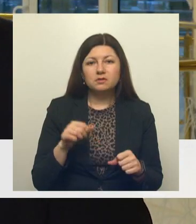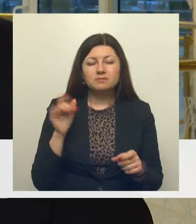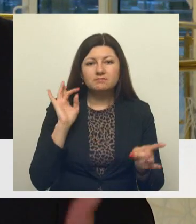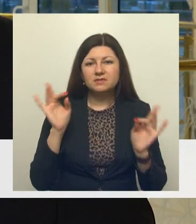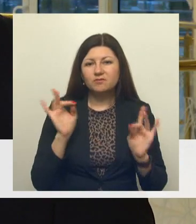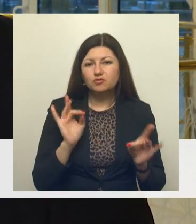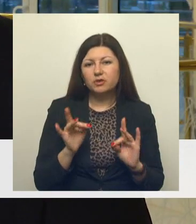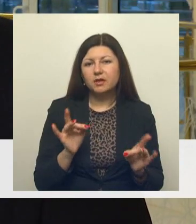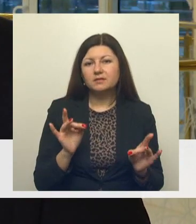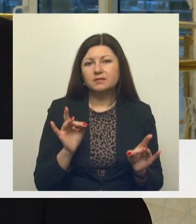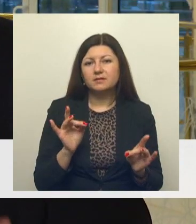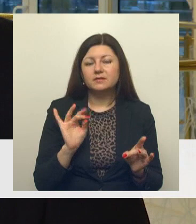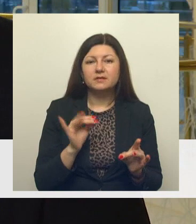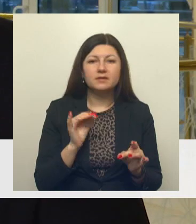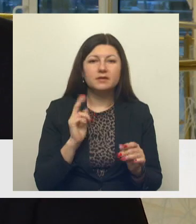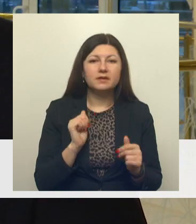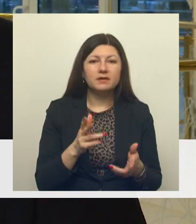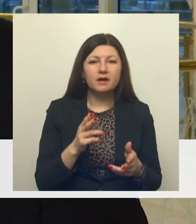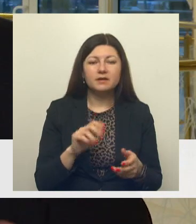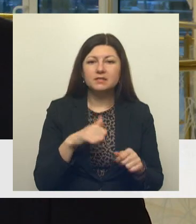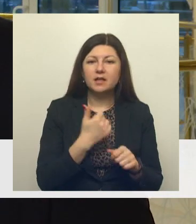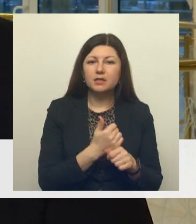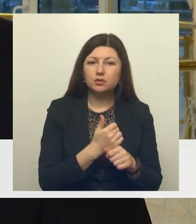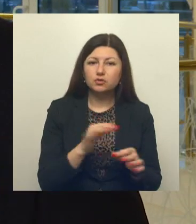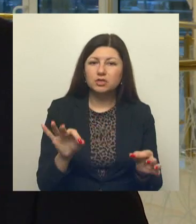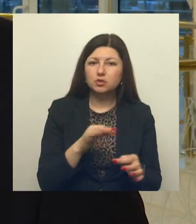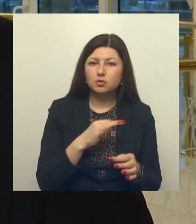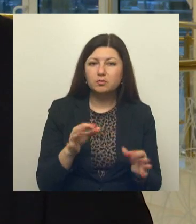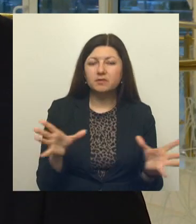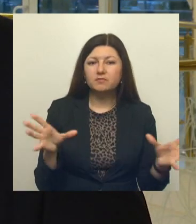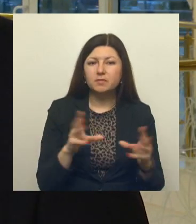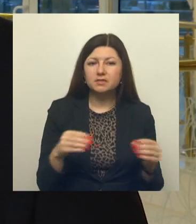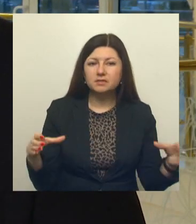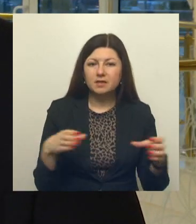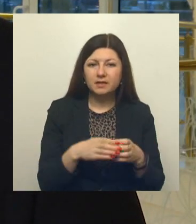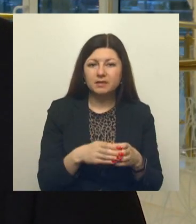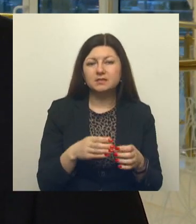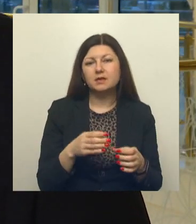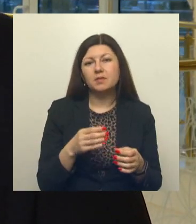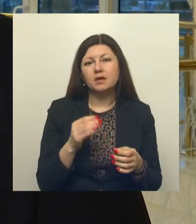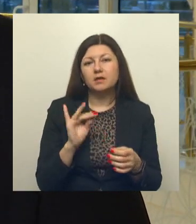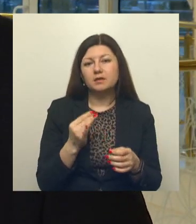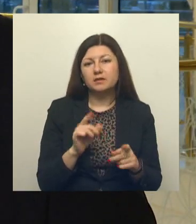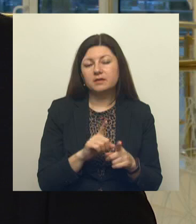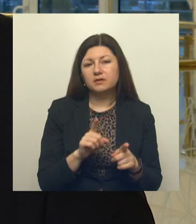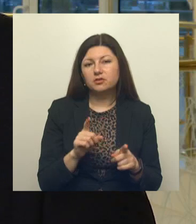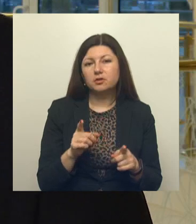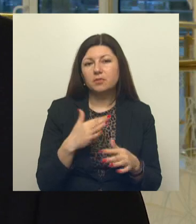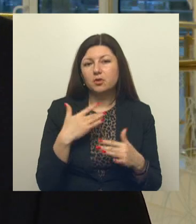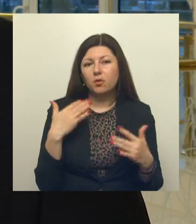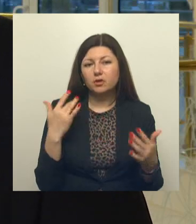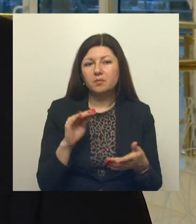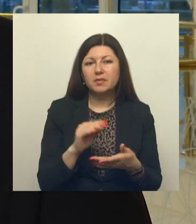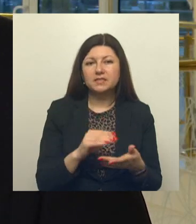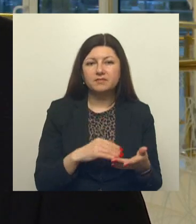звучать и как солирующий инструмент с камерным оркестром, с симфоническим оркестром. Многие